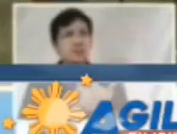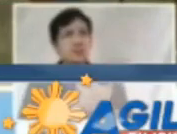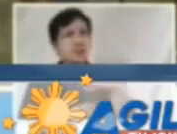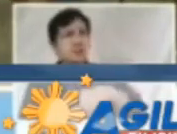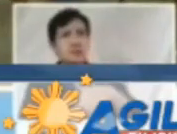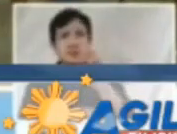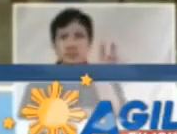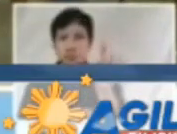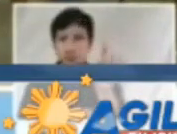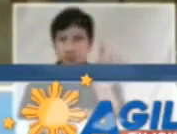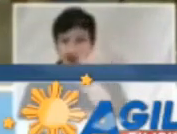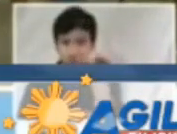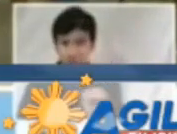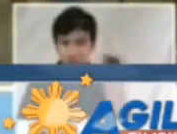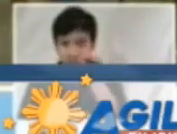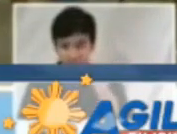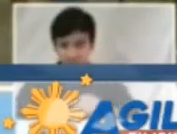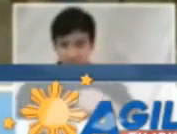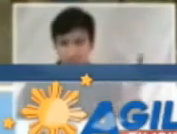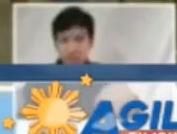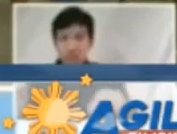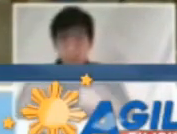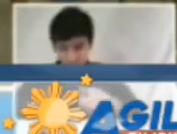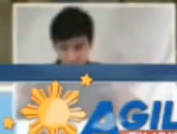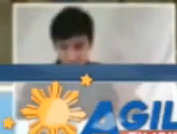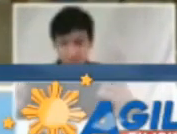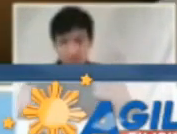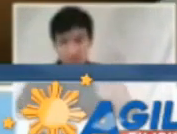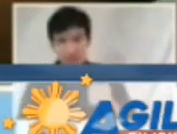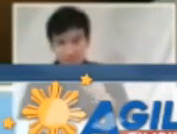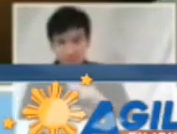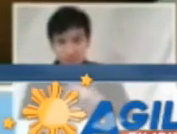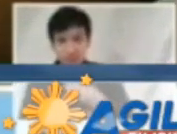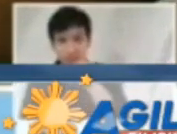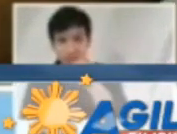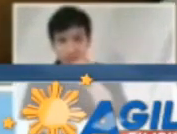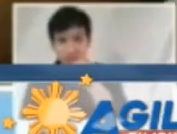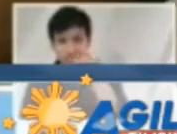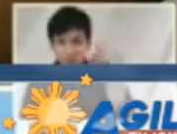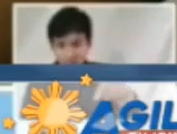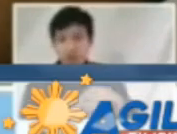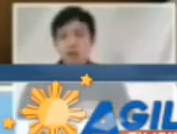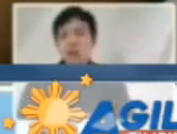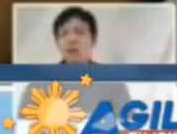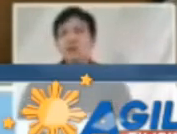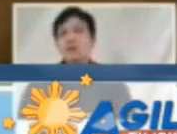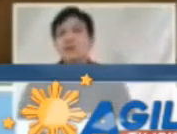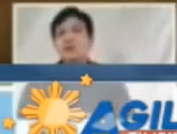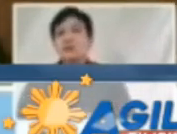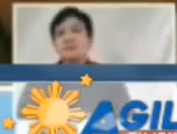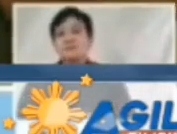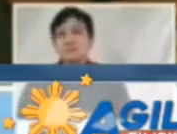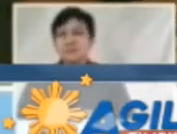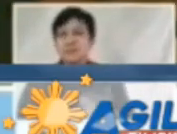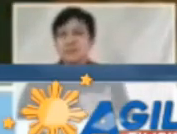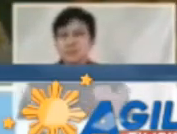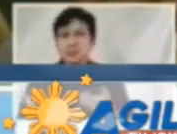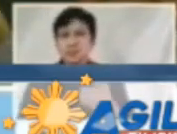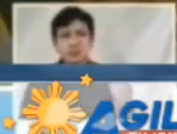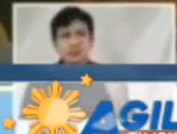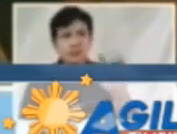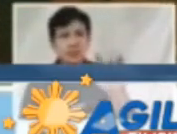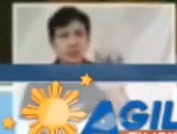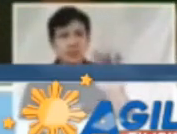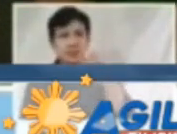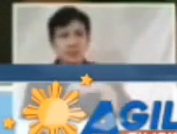government unit sa buong bansa sa distribusyon ng financial aid na mula sa DSWD dahil sa meron na lamang hanggang